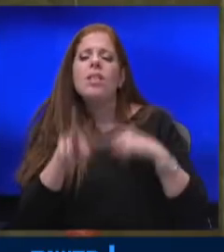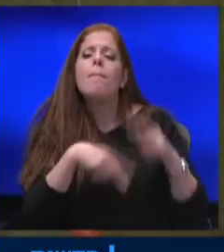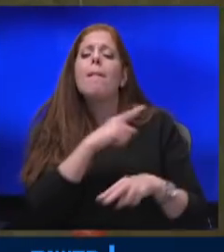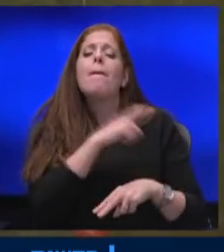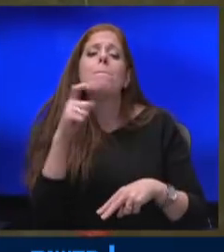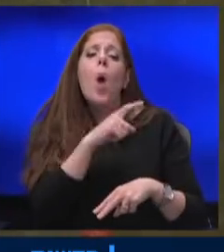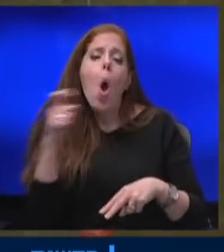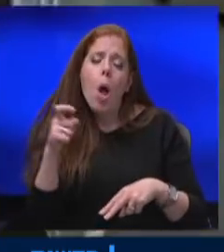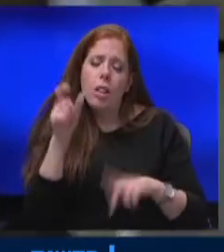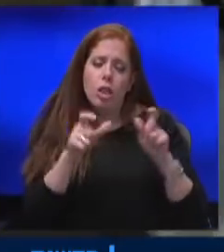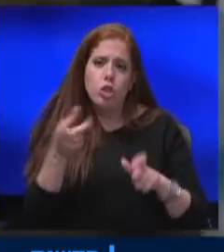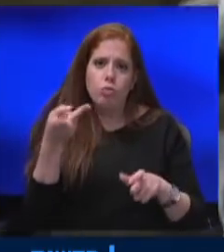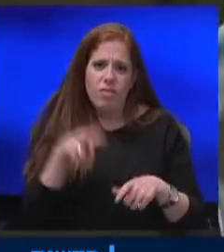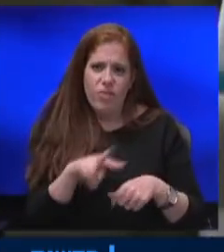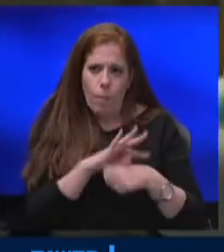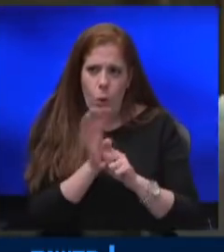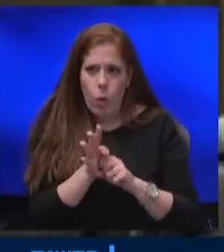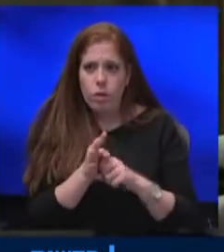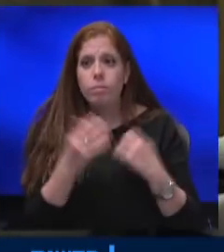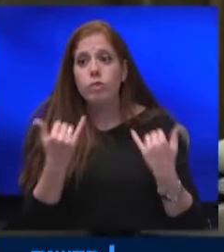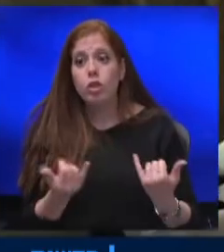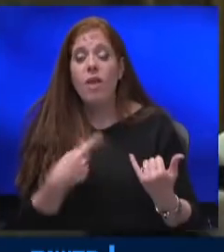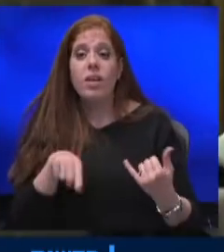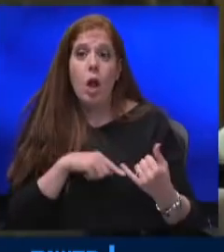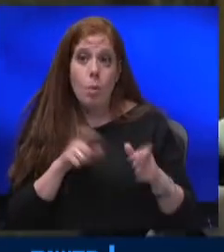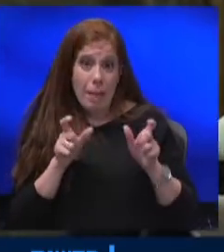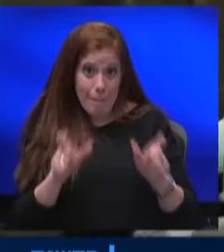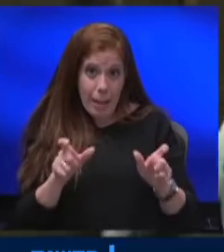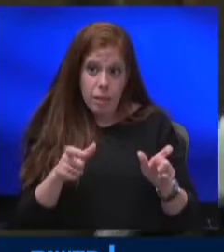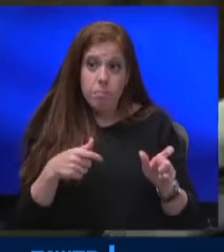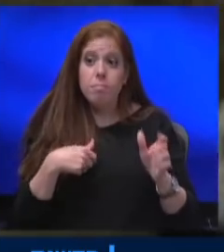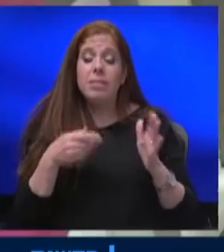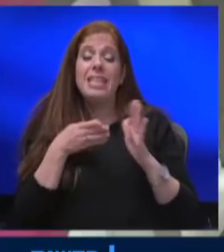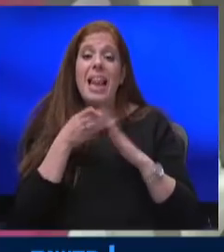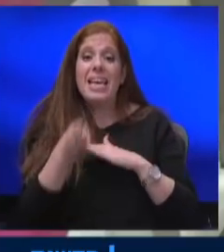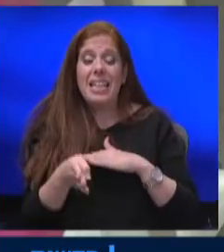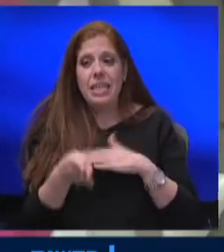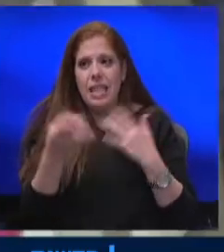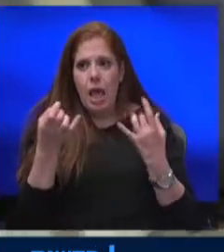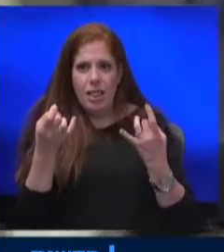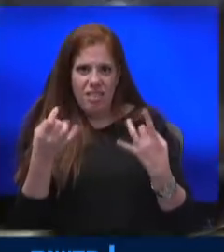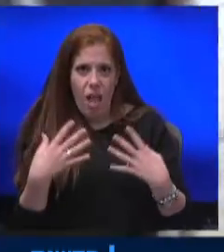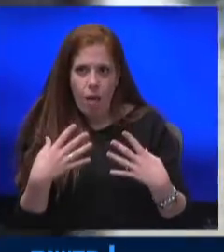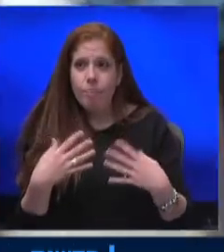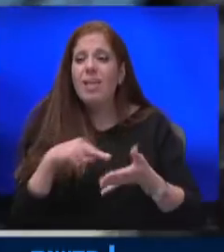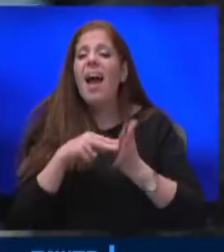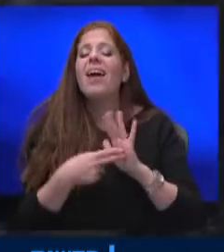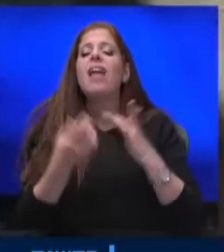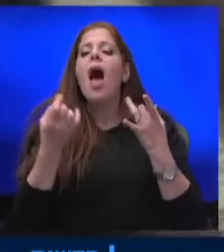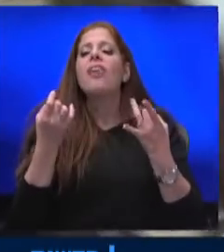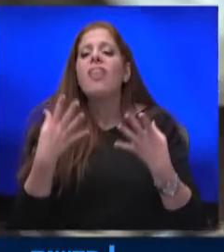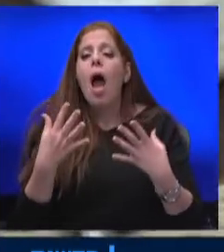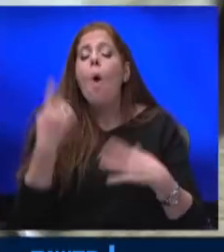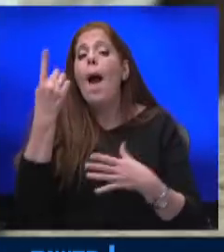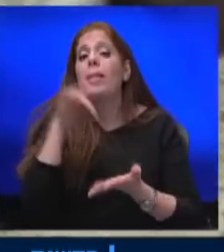במאות נפטרים מקורונה. אנחנו עכשיו מתנגנים, כדאי להיכנס לתארה. חדר התארה הוא אחד המקומות